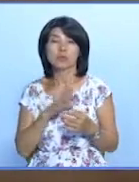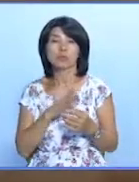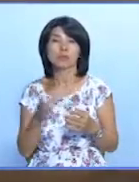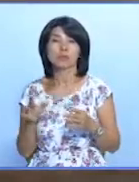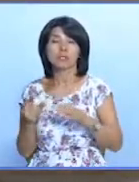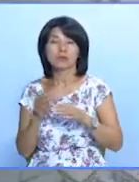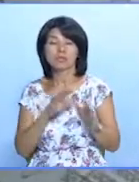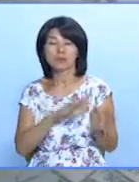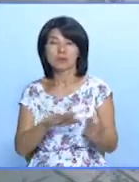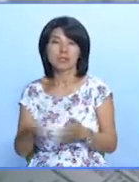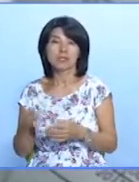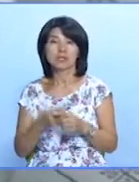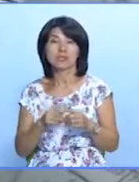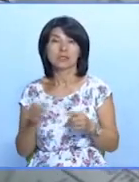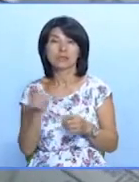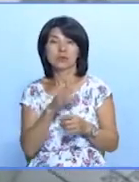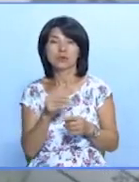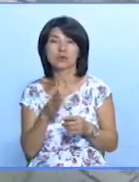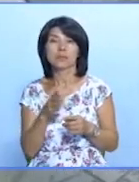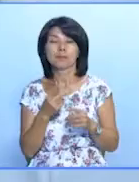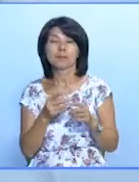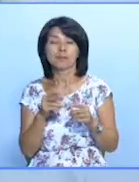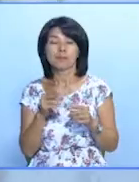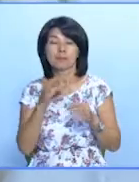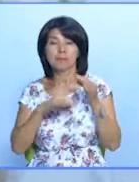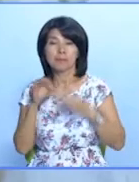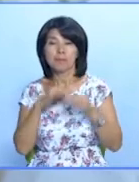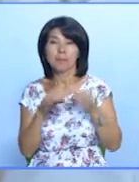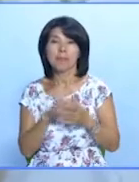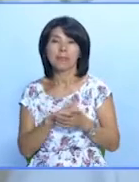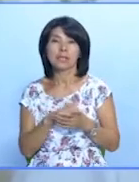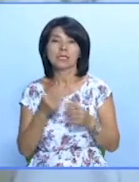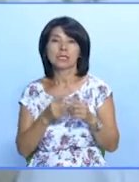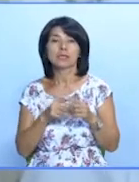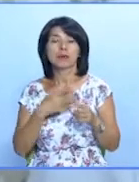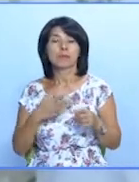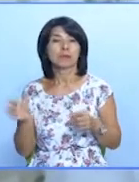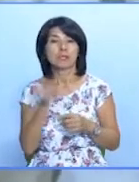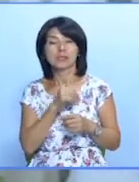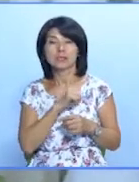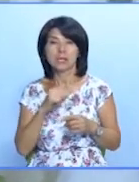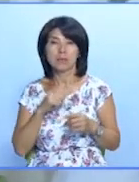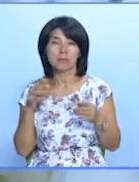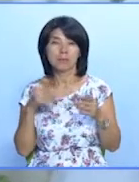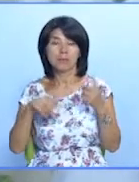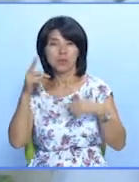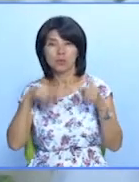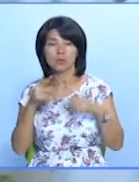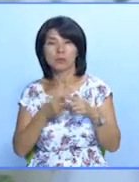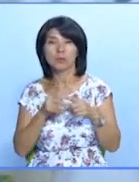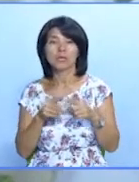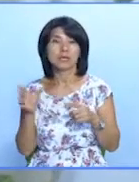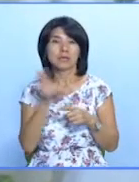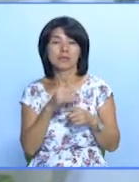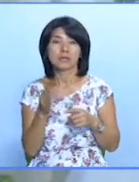фармацевты просят обратить внимание вот на эти ярлычки на препаратах. Это мы сами придумали эти сигнальные ярлычки для того,